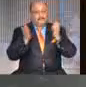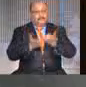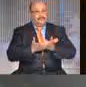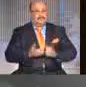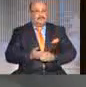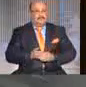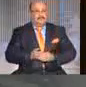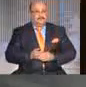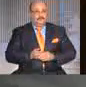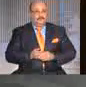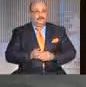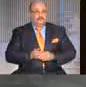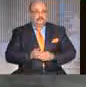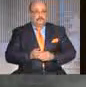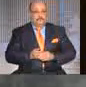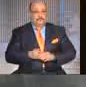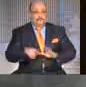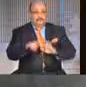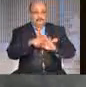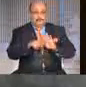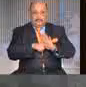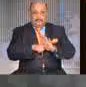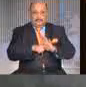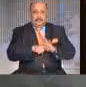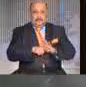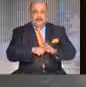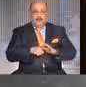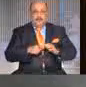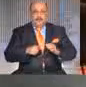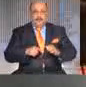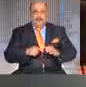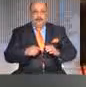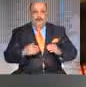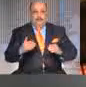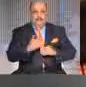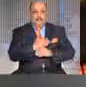حد لكافة أشكال الظلم والتجاوزات.